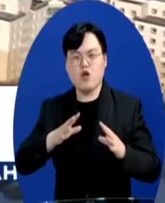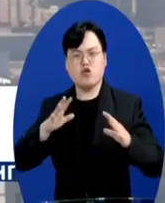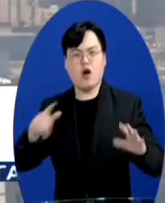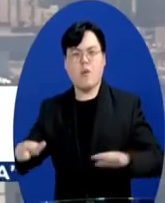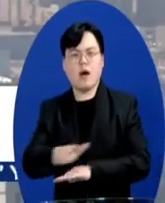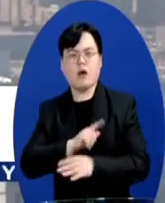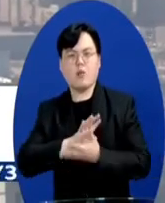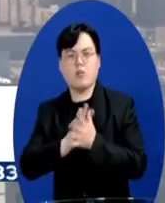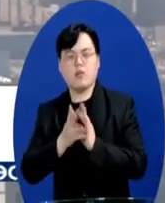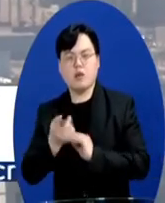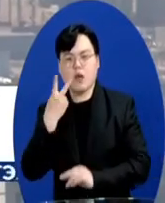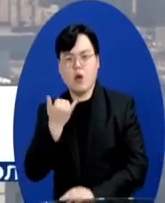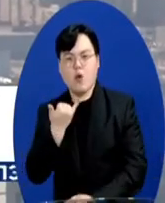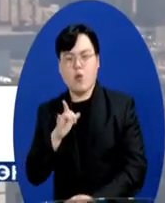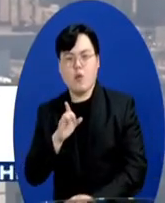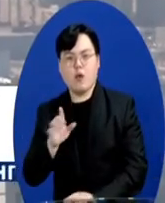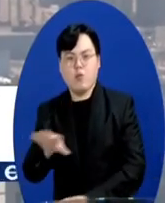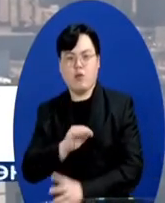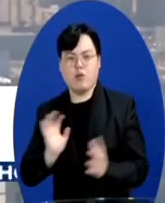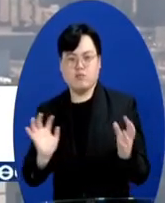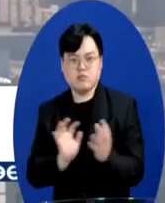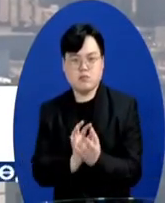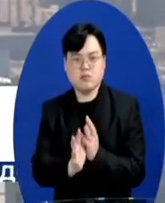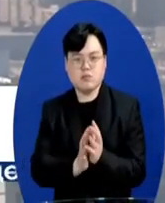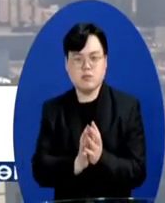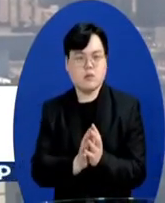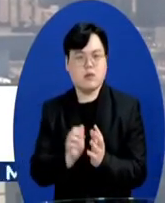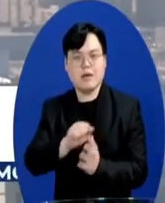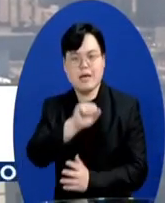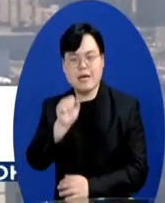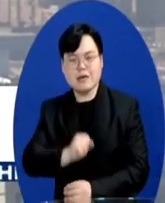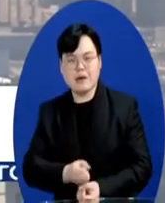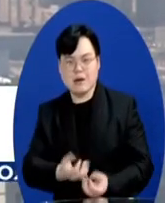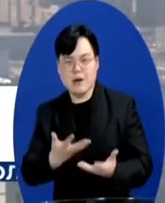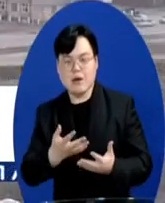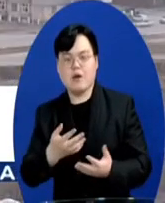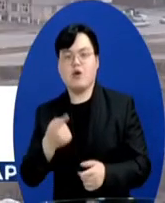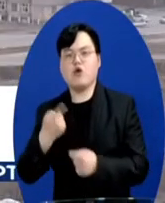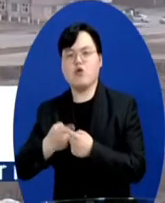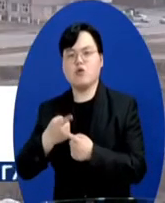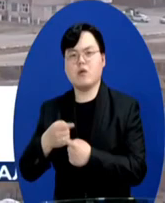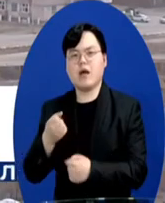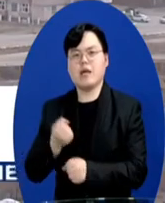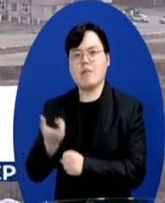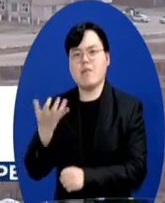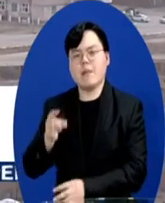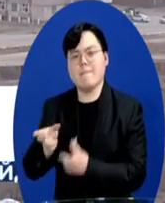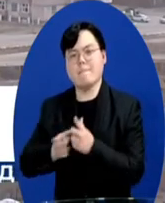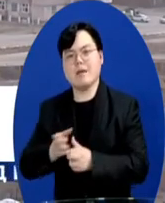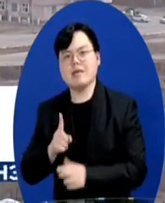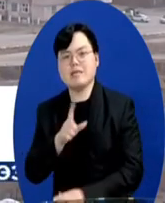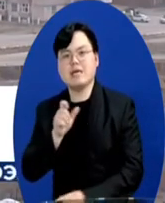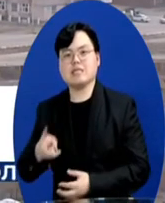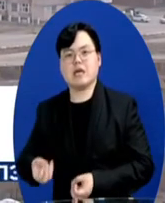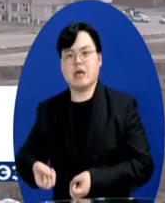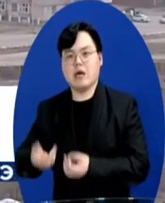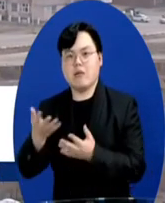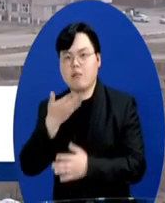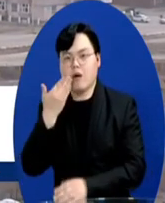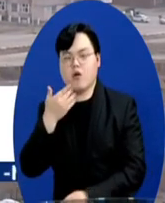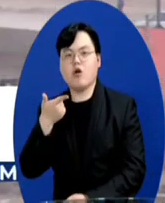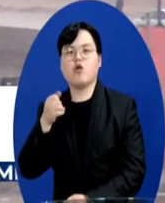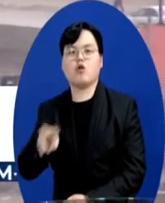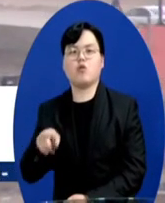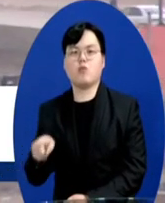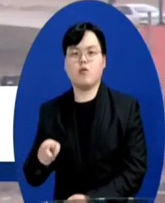хүн амынхан талхав нь нийслэлд төвлөрч байна. Асуудал энэ хурц хүндрэхэд орон нутагт ажлын байр, бизнесээ эхлүүлэх зах зээл хөгжөөгүй нь гол шалтгаан